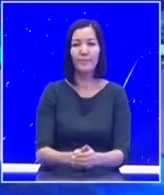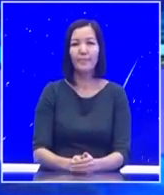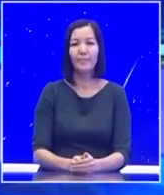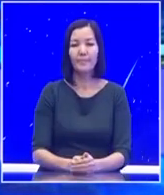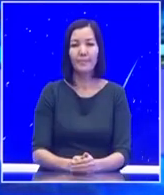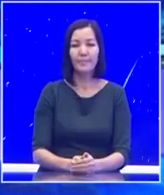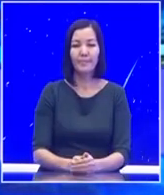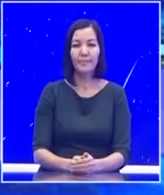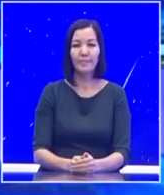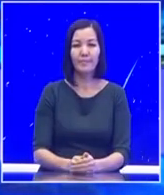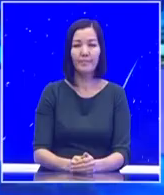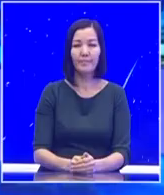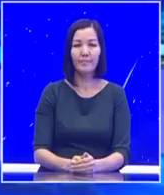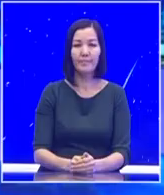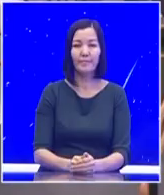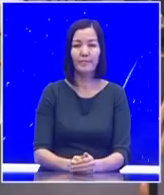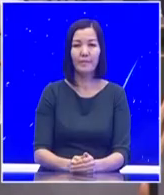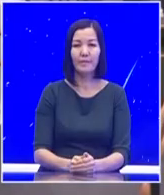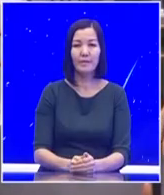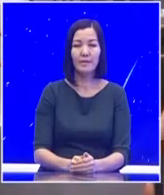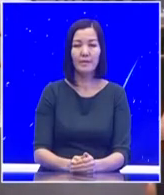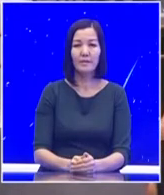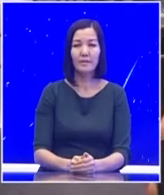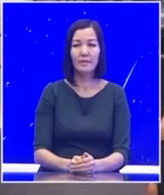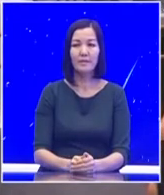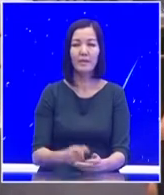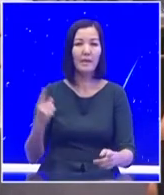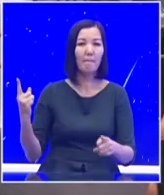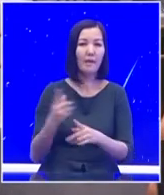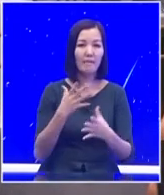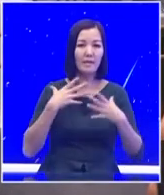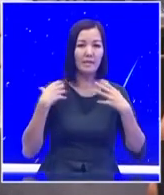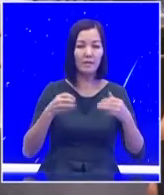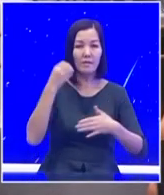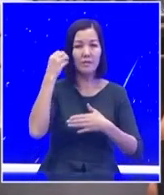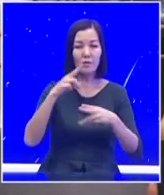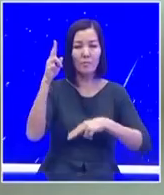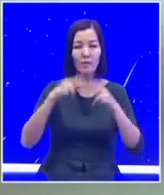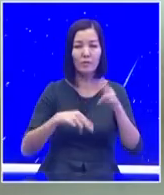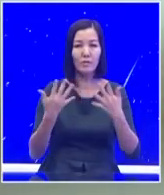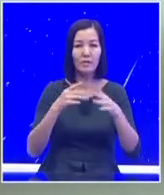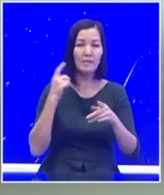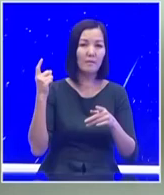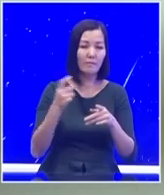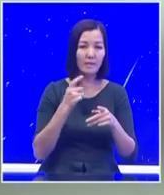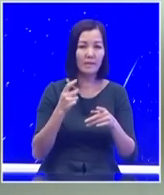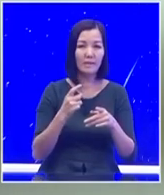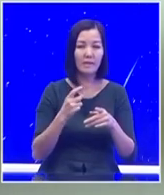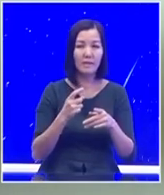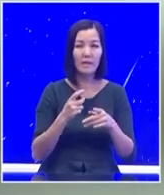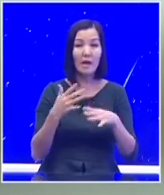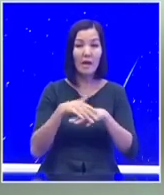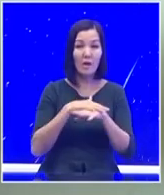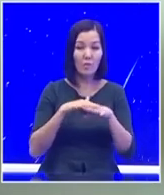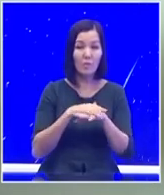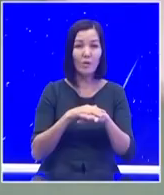сюжете нашего корреспондента. Это один из первых оздоровительных центров, построенный в сельской местности. «Акжол-М»